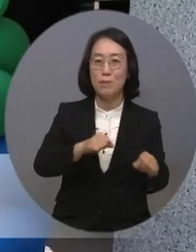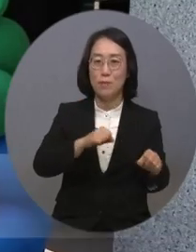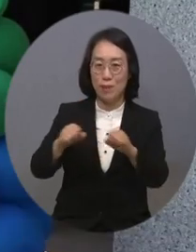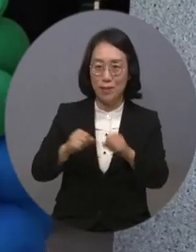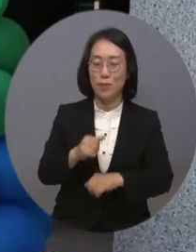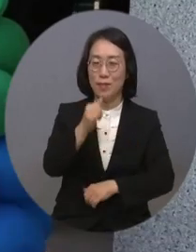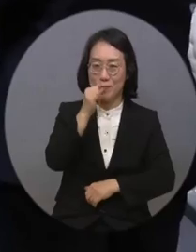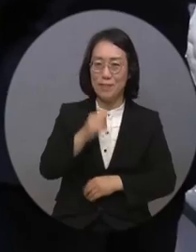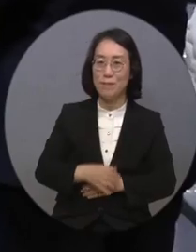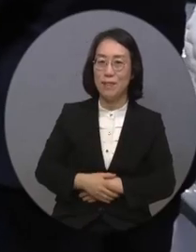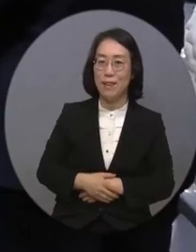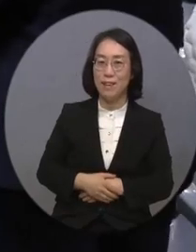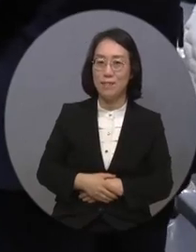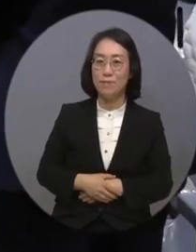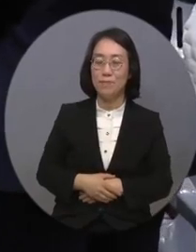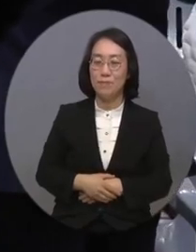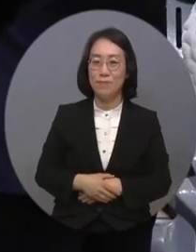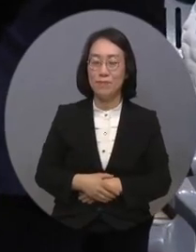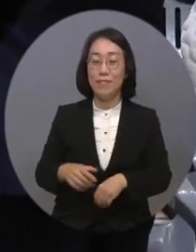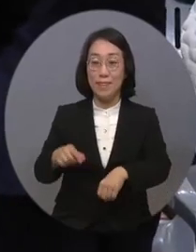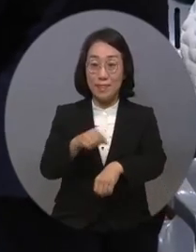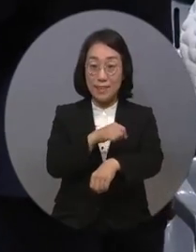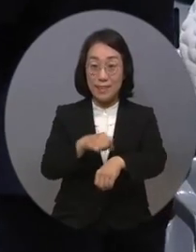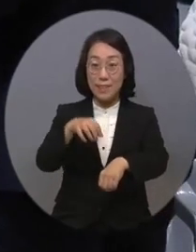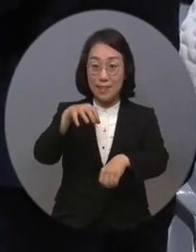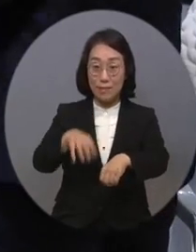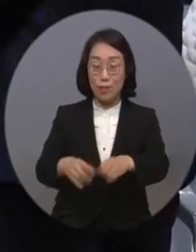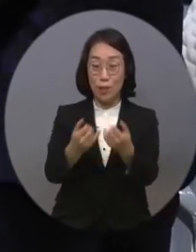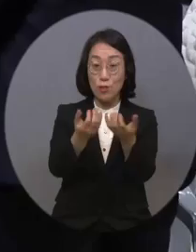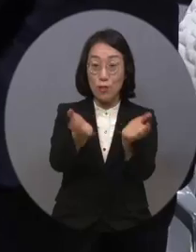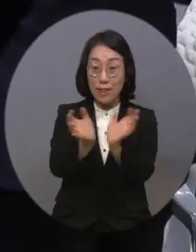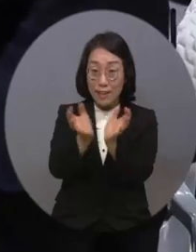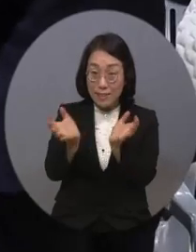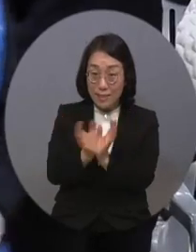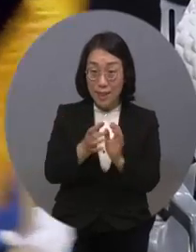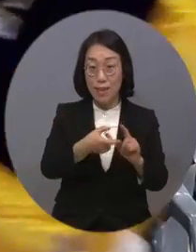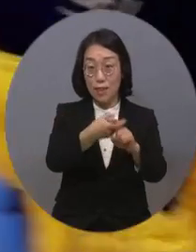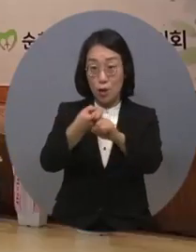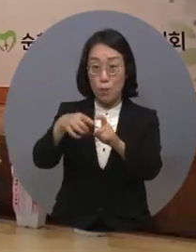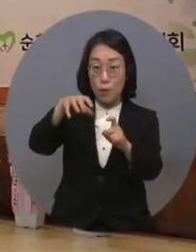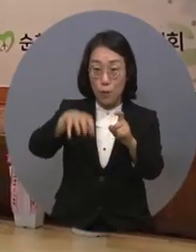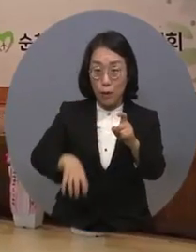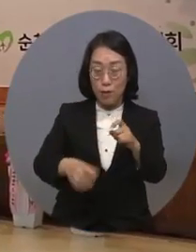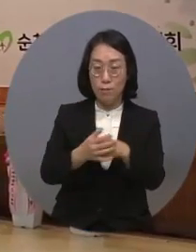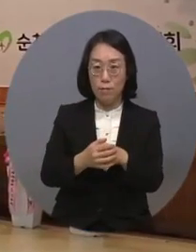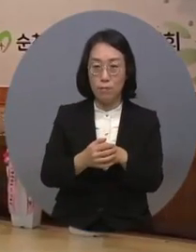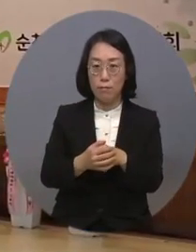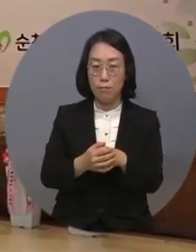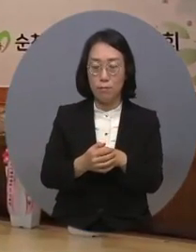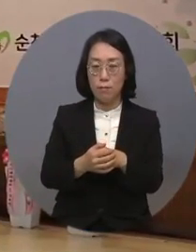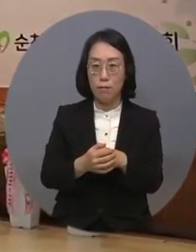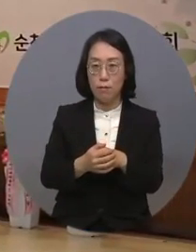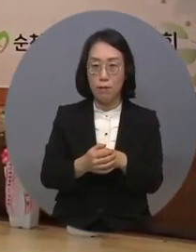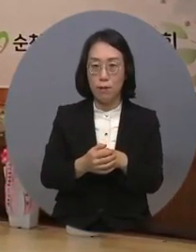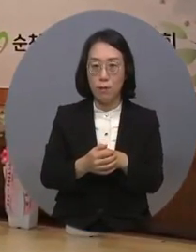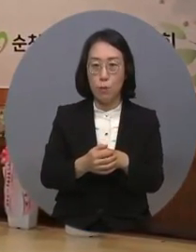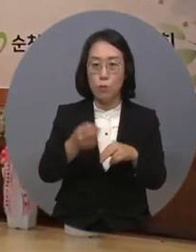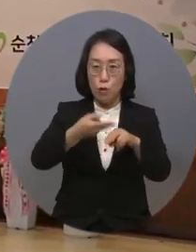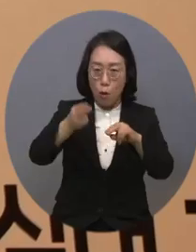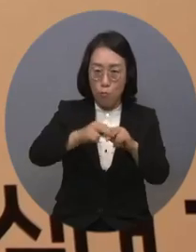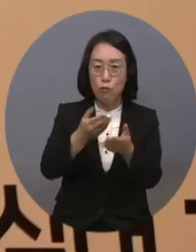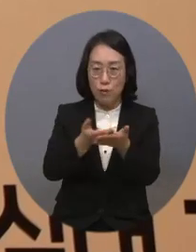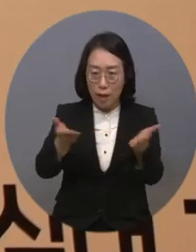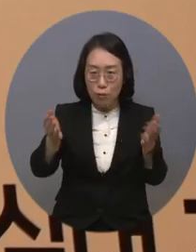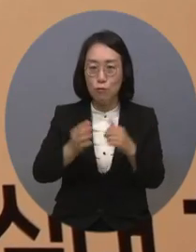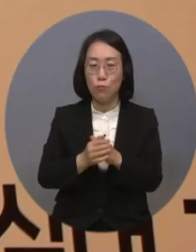활동하고 있습니다. 특히 순천시 여성단체협의회는 올해 장바구니 나눔 캠페인과